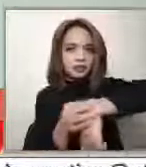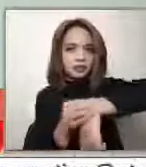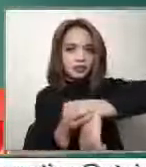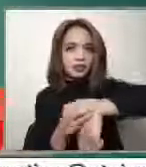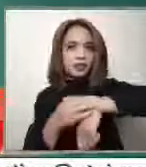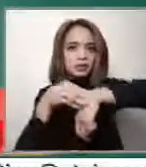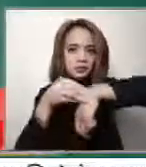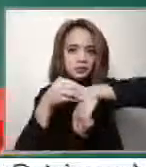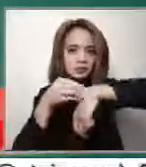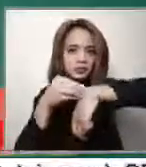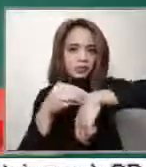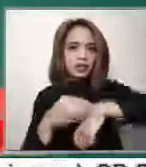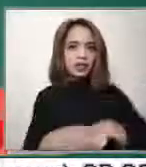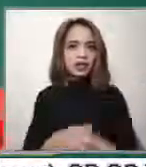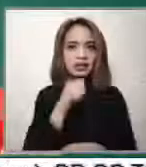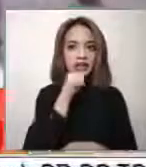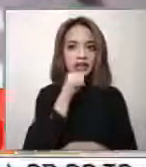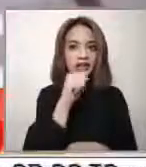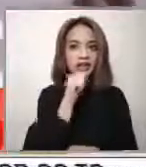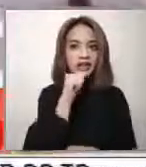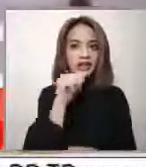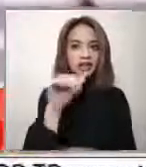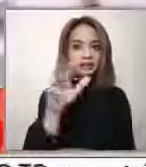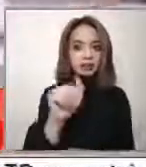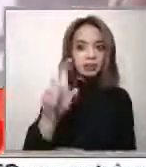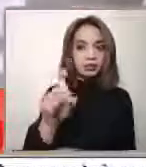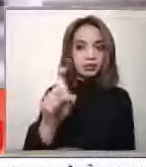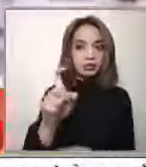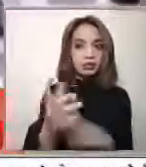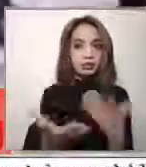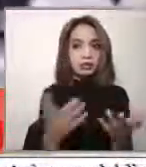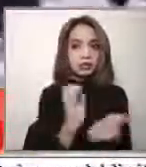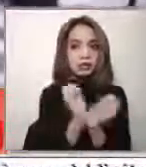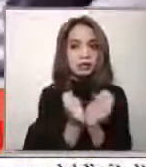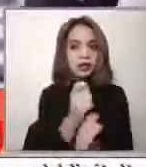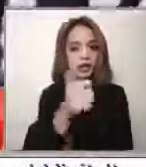Di naman wax figure unless pa-edit ko. Ayoko naman yon.